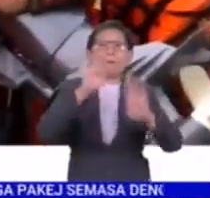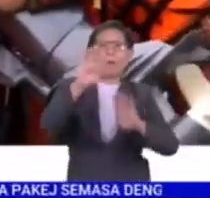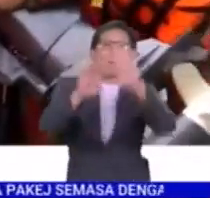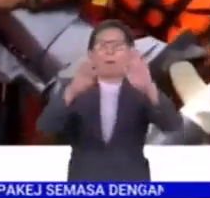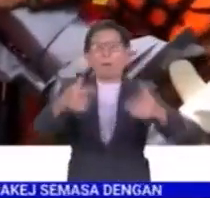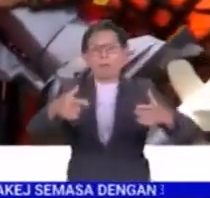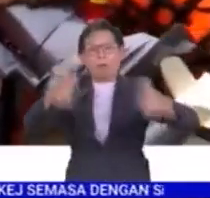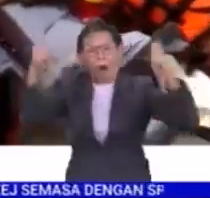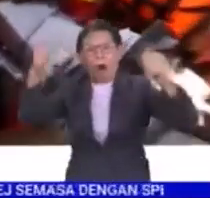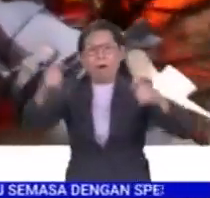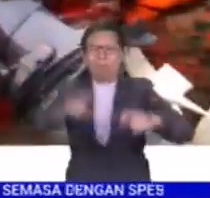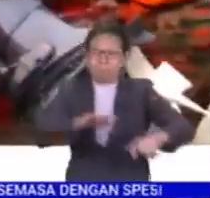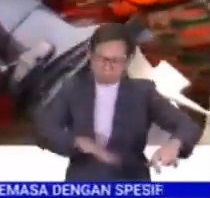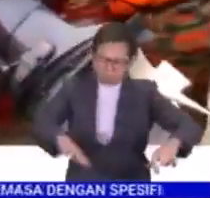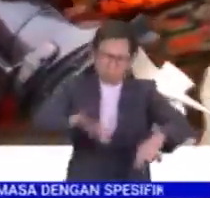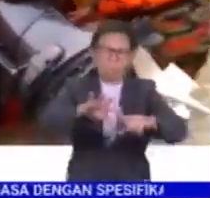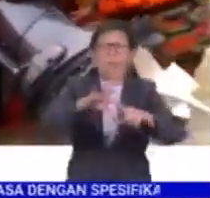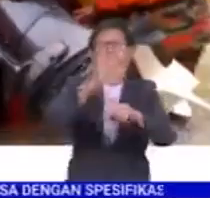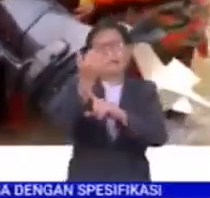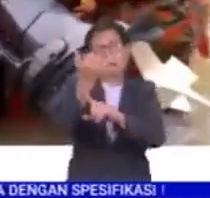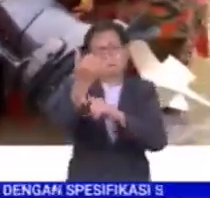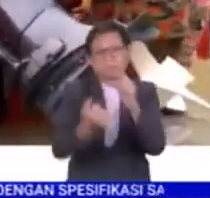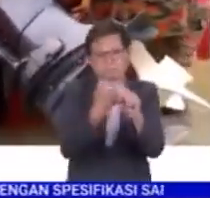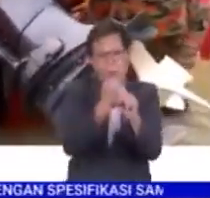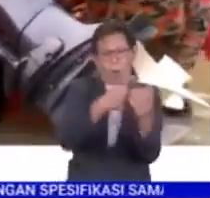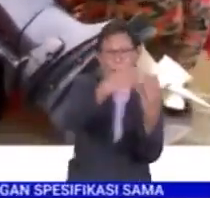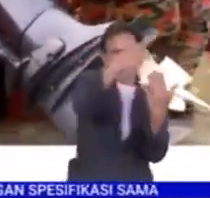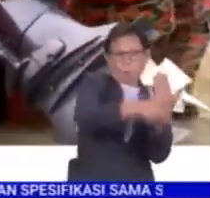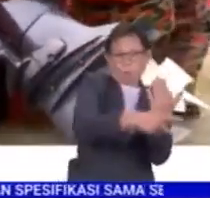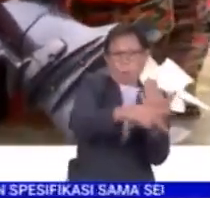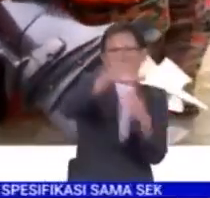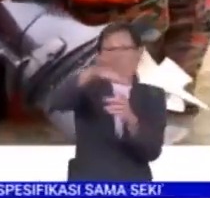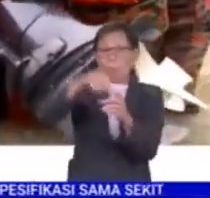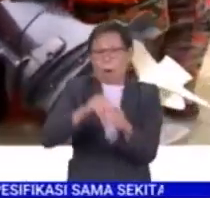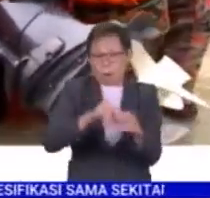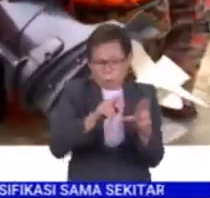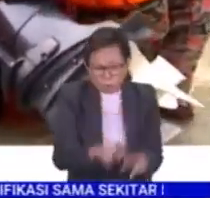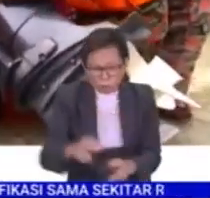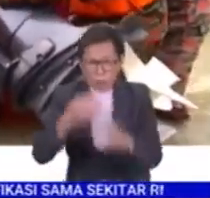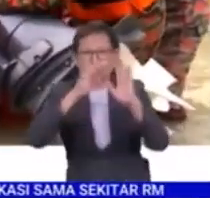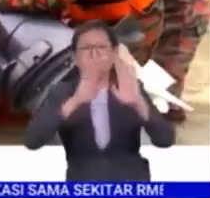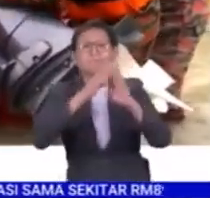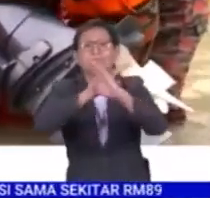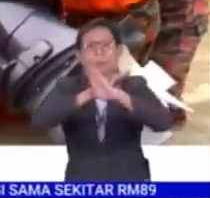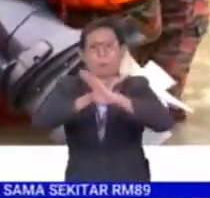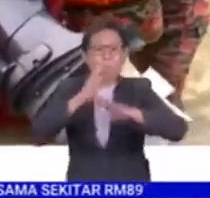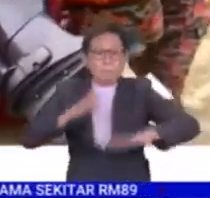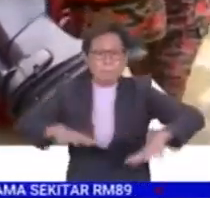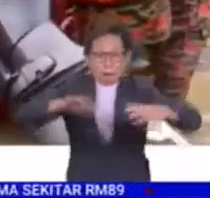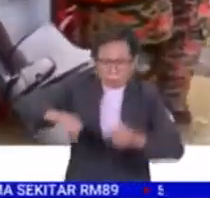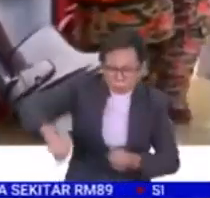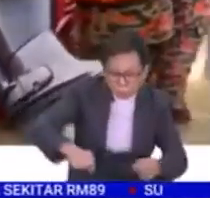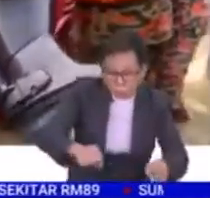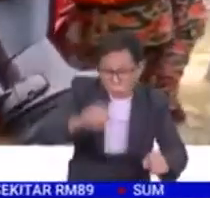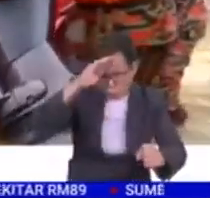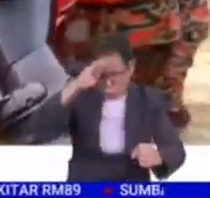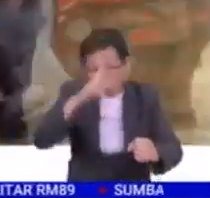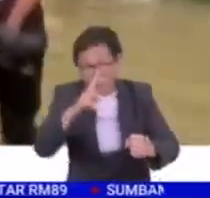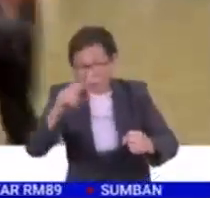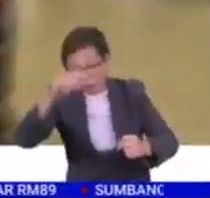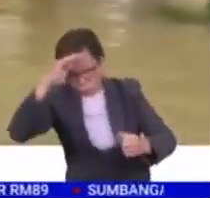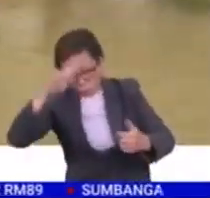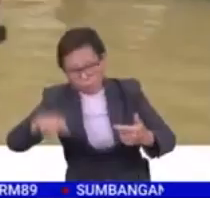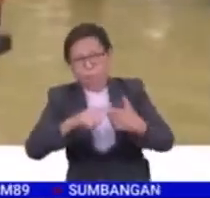segera selewat-lewatnya Jun tahun ini. Projek itu membabitkan rancangan tebatan banjir di Sungai Johor, Kota Tinggi